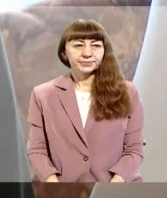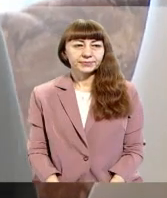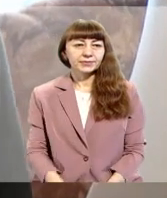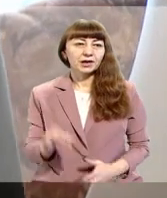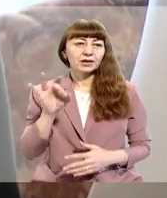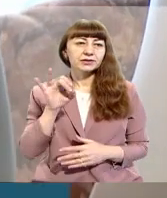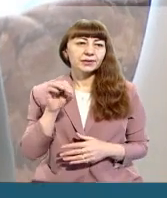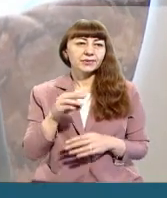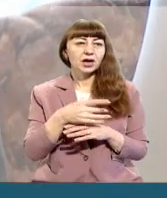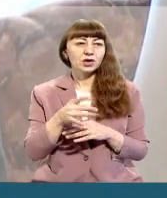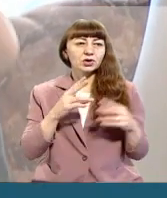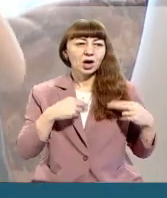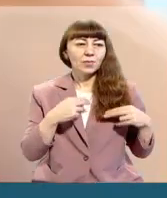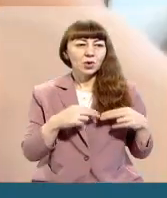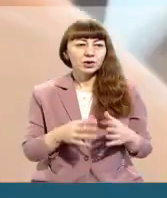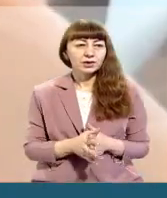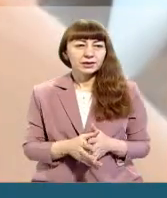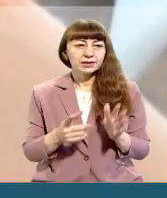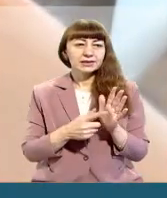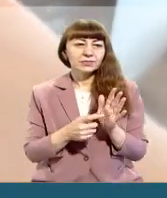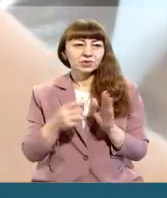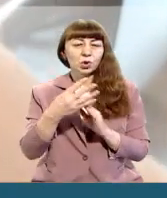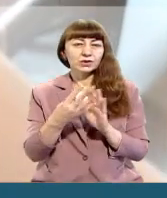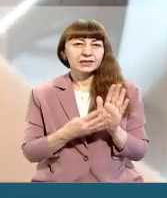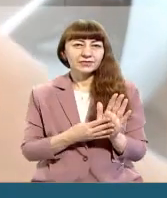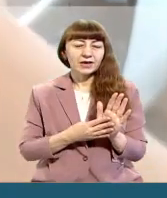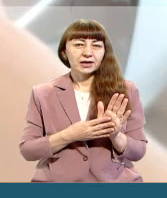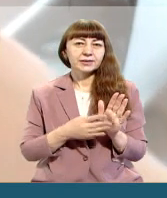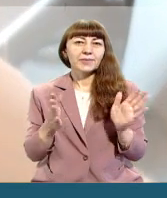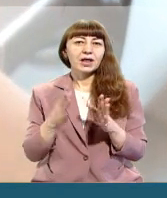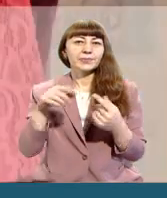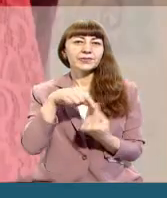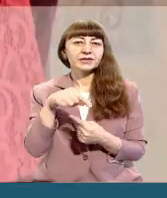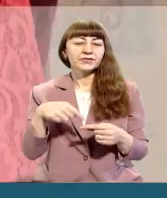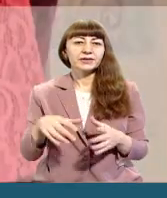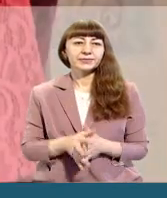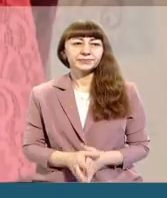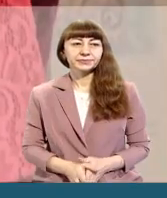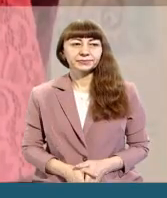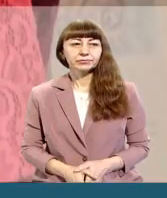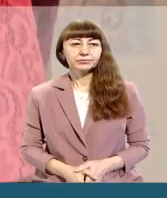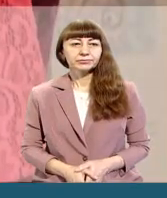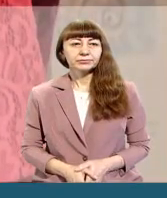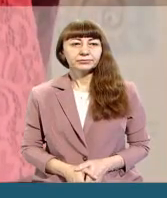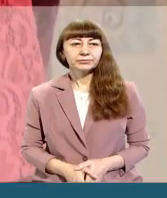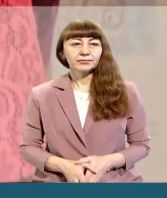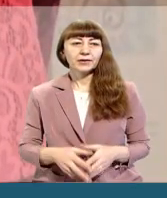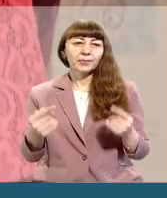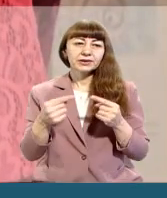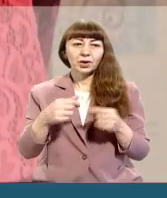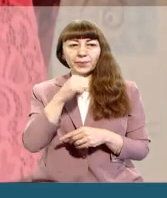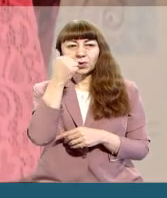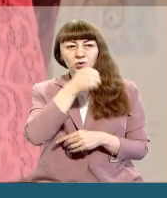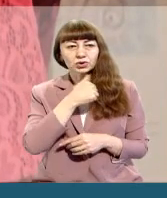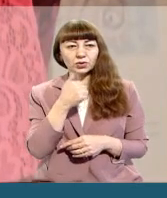Алтынсарин ауданында шағын және орта бизнес саласында 719 кәсіпкерлік субъектісі жұмыс істейді. Былтырғы жылмен салыстырғанда